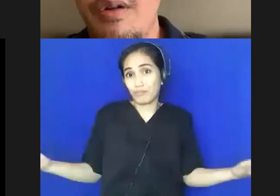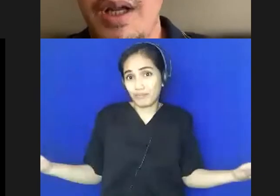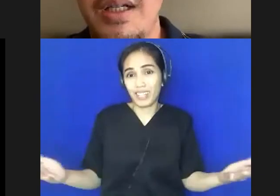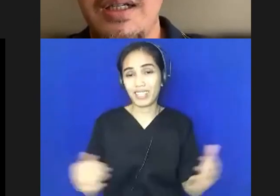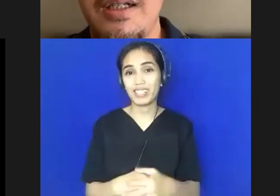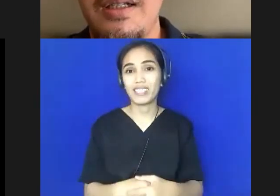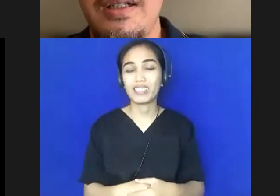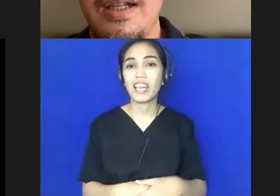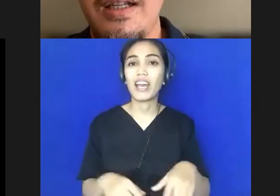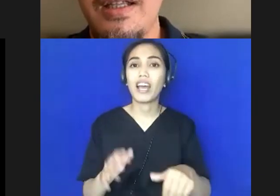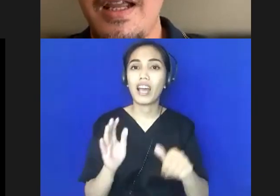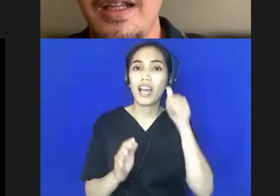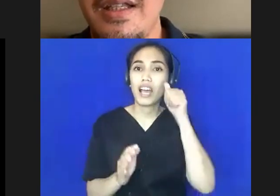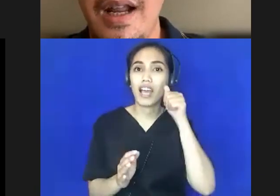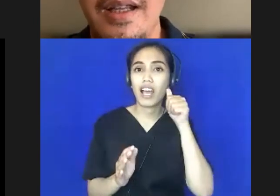tidak bisa ayah lakukan